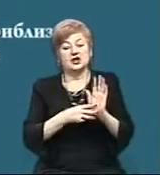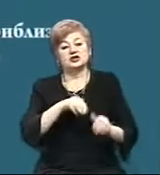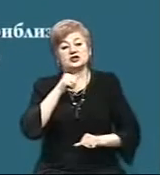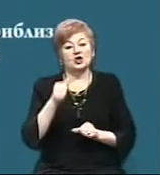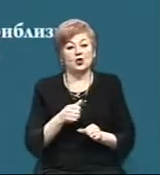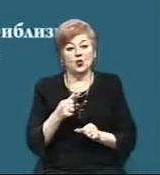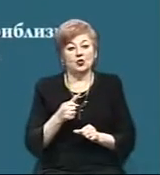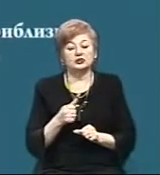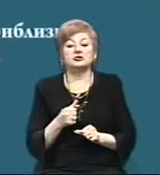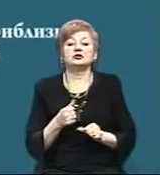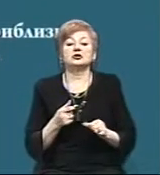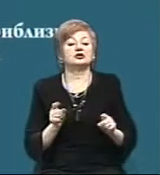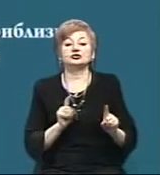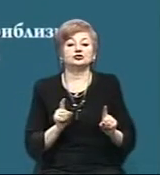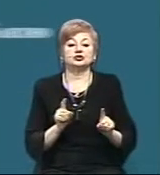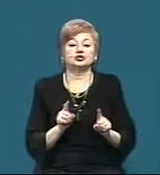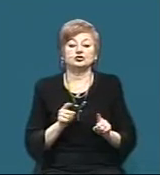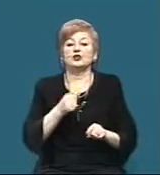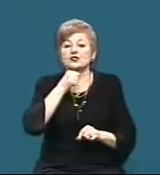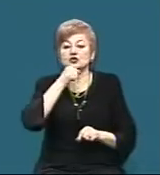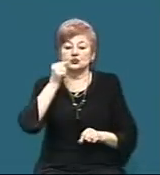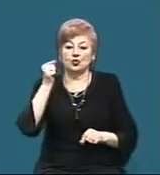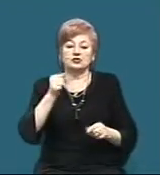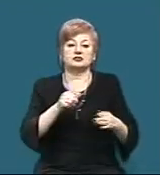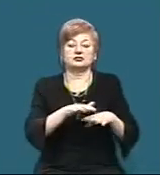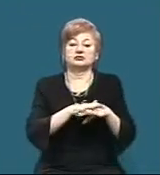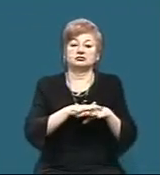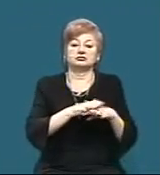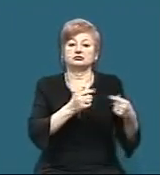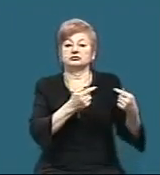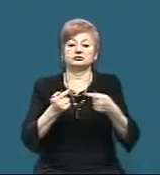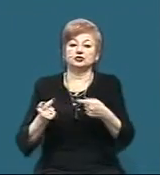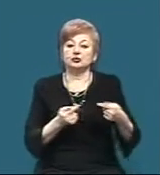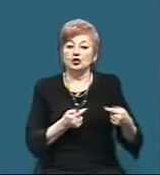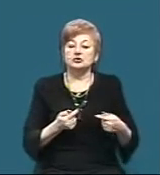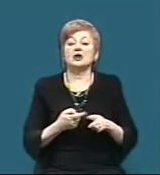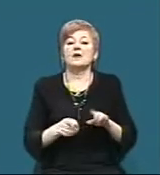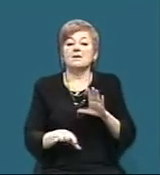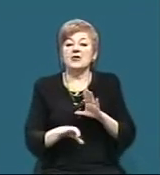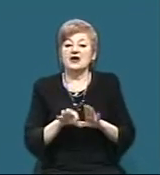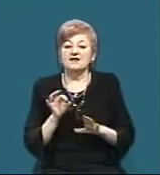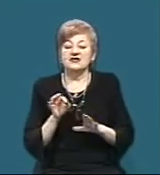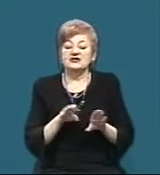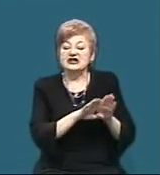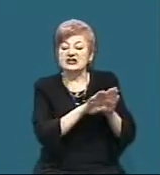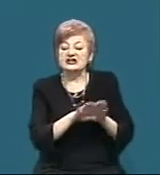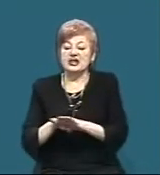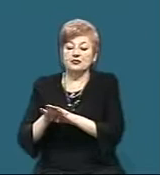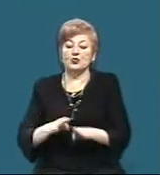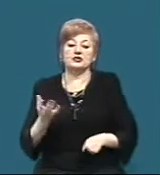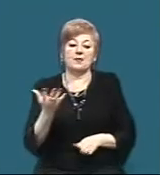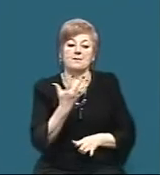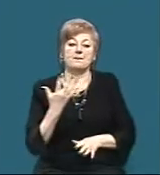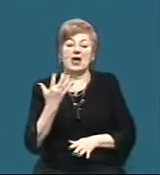хвилею індекса щодо компоненти дорослого населення. Ключові тенденції виявлені і синхронізовані в усіх 5